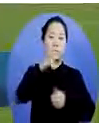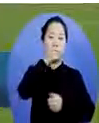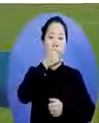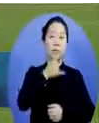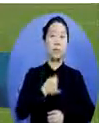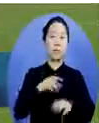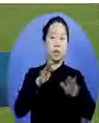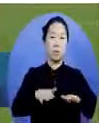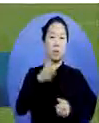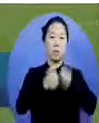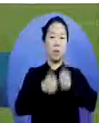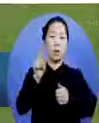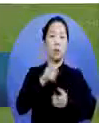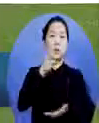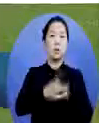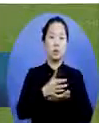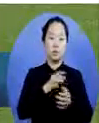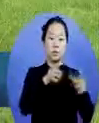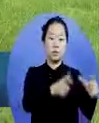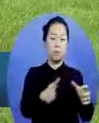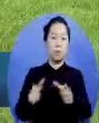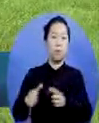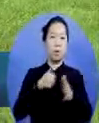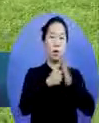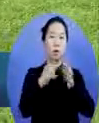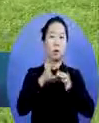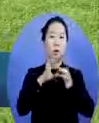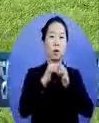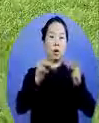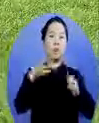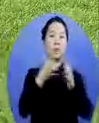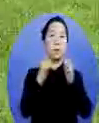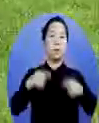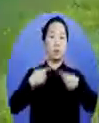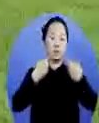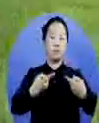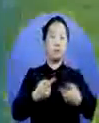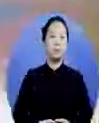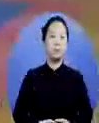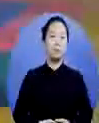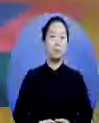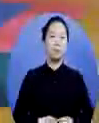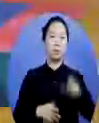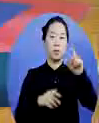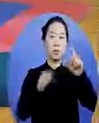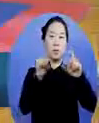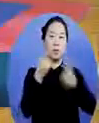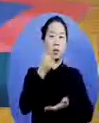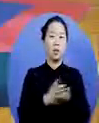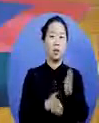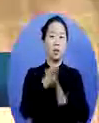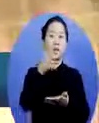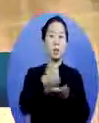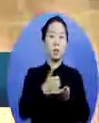안심 지회가 주관한 이번 대회에는 천안시 읍면동 선수와 관계자 300여명이 참가할 입니다 제 15회